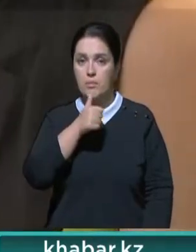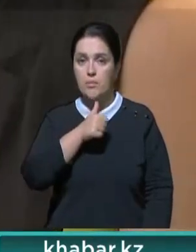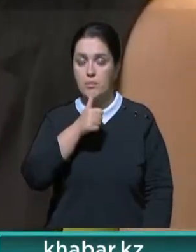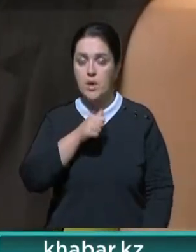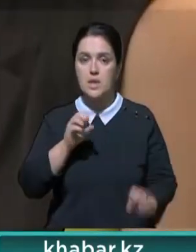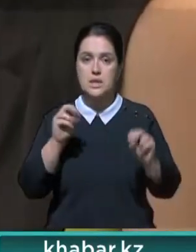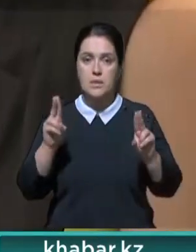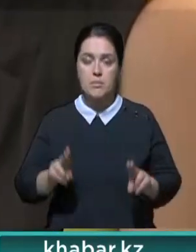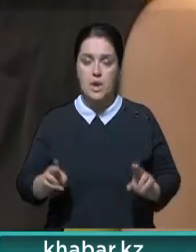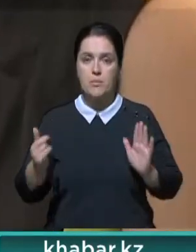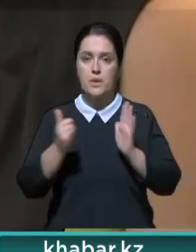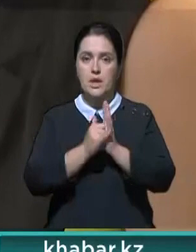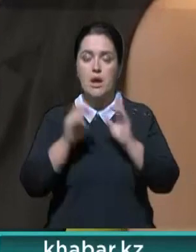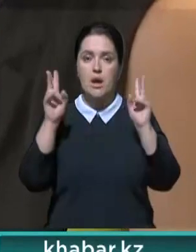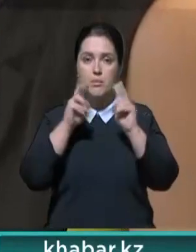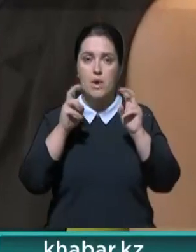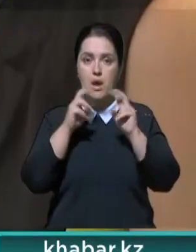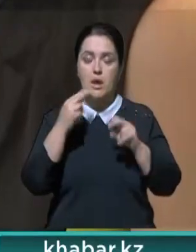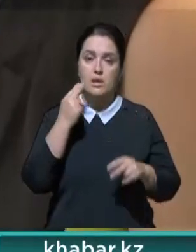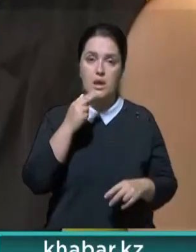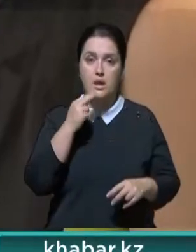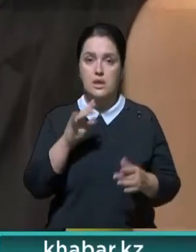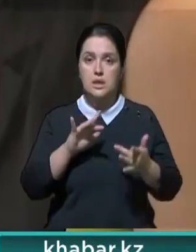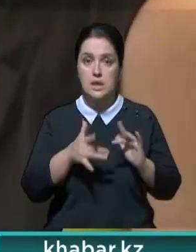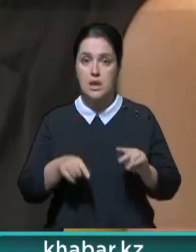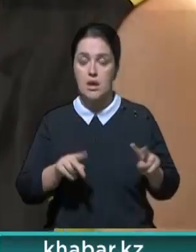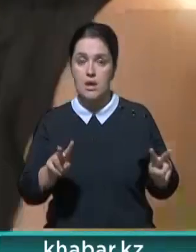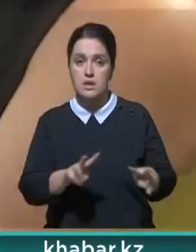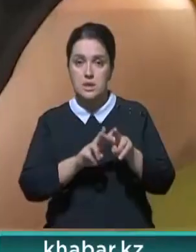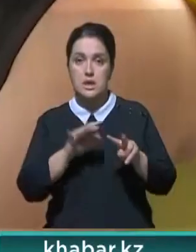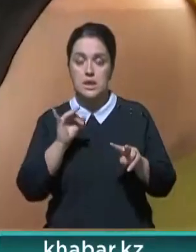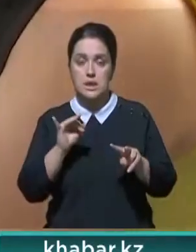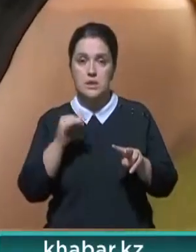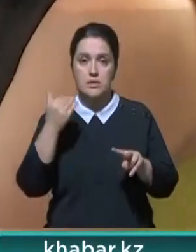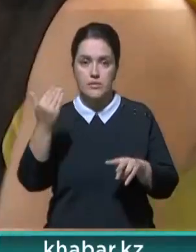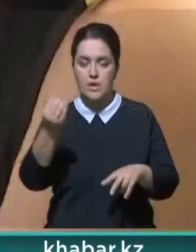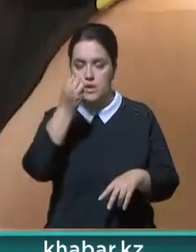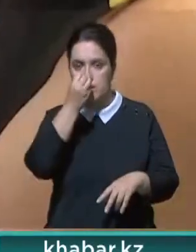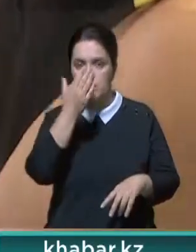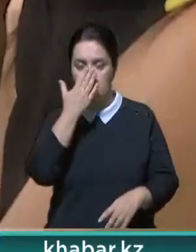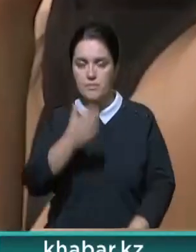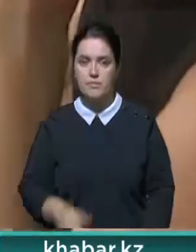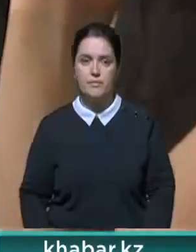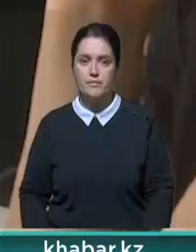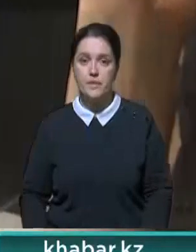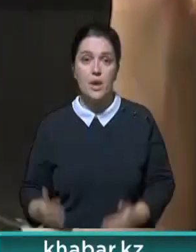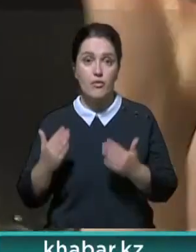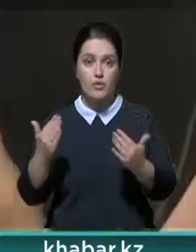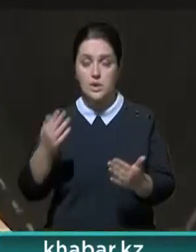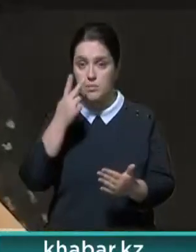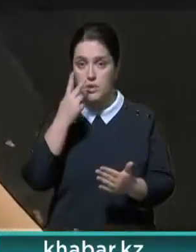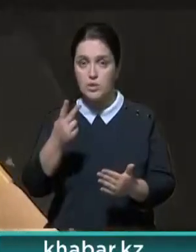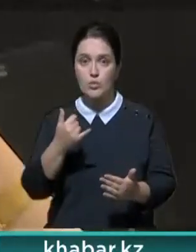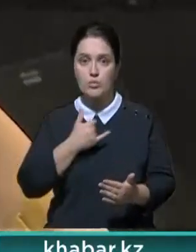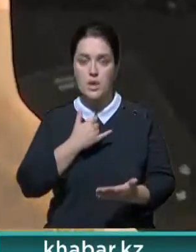помощью специального приложения мы проверим качество интернета в Астане и, соответственно, в Японии. Так, вот смотрите, у меня уже